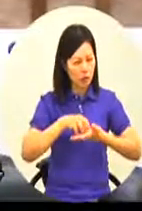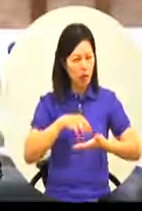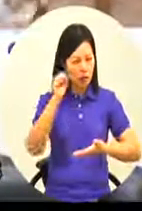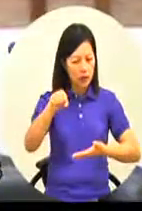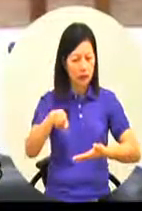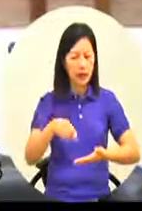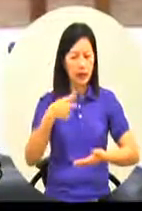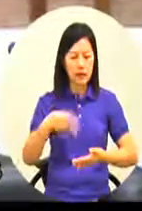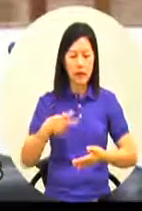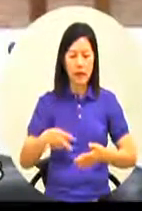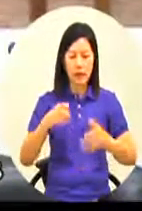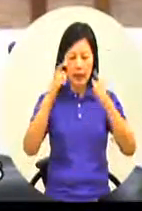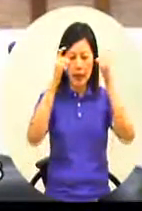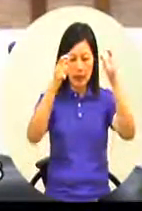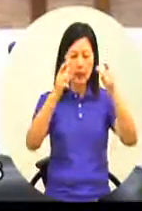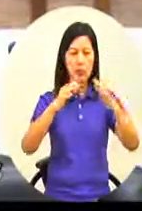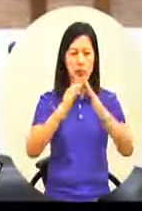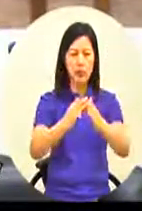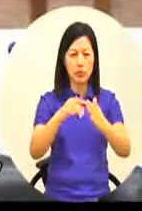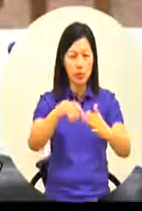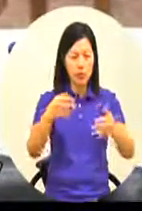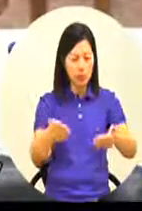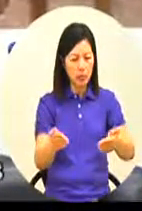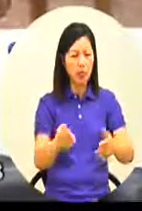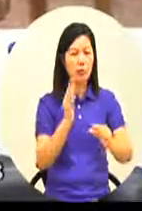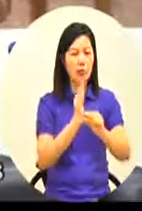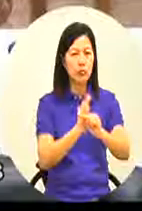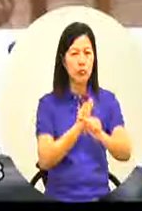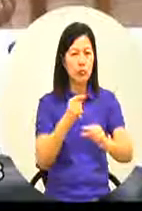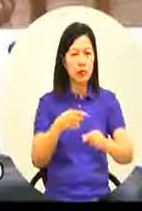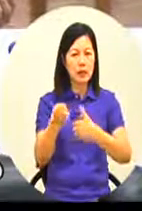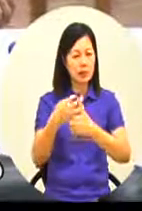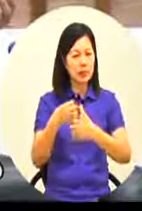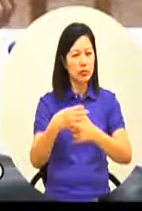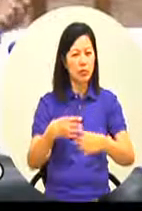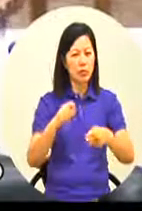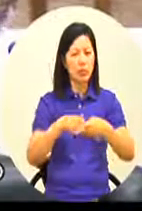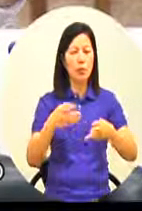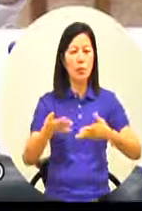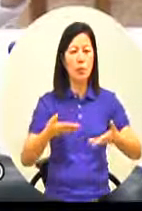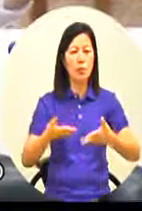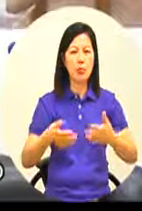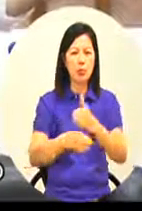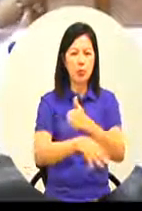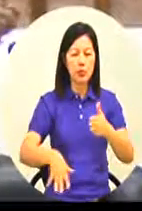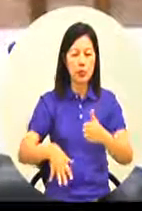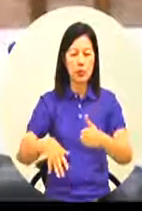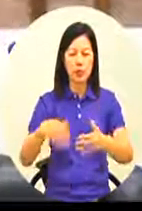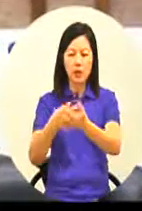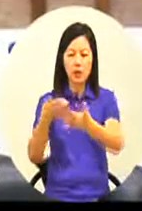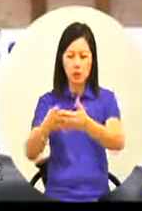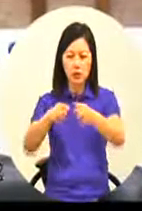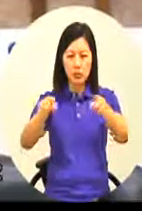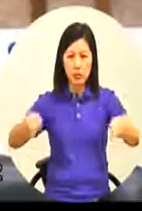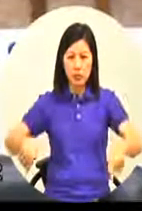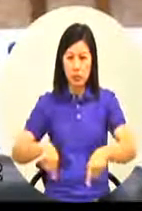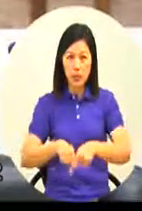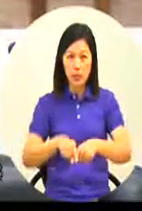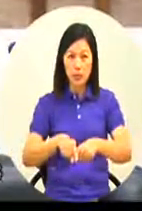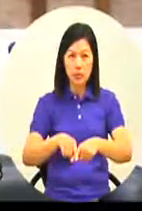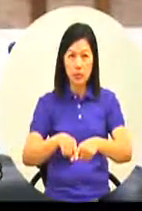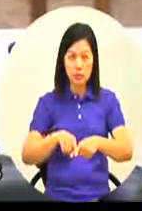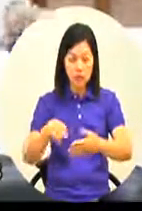高雄厝的这个当中啊，啊，伊讲伊是市政府公务部门的人，摕到一张图，一张。